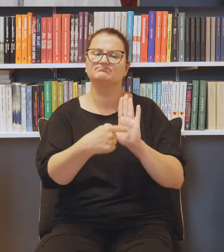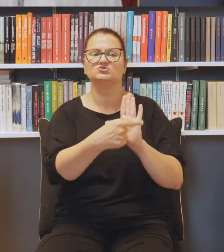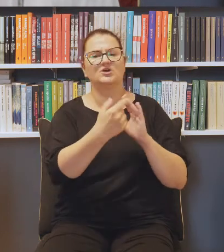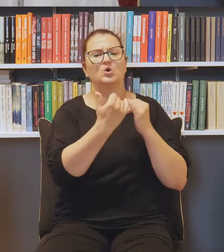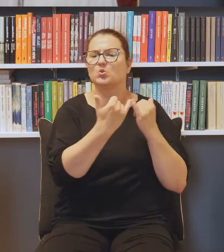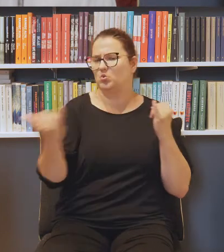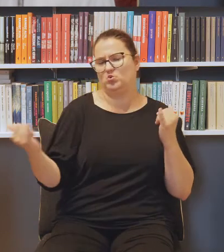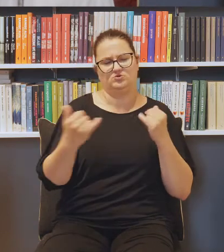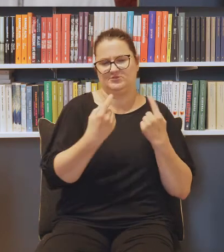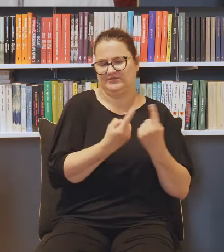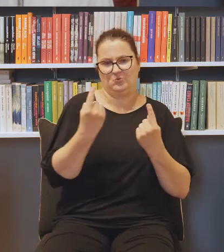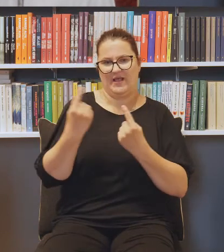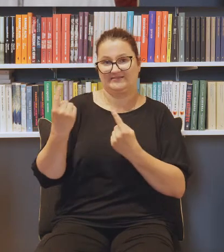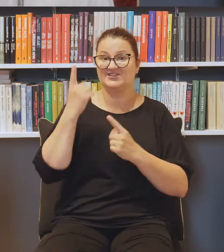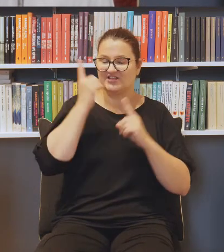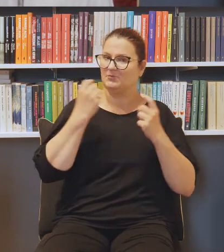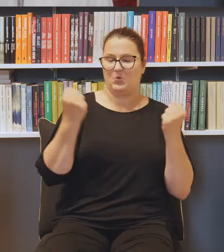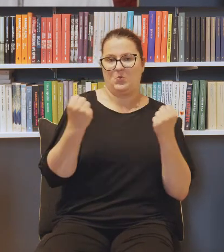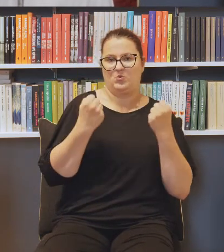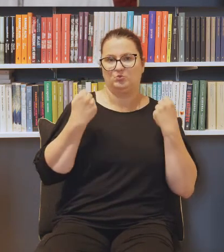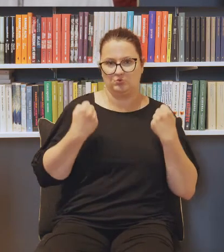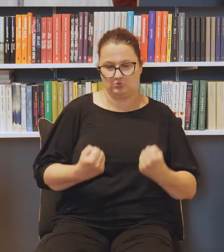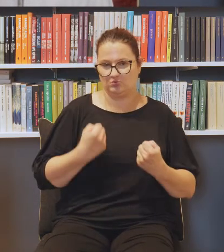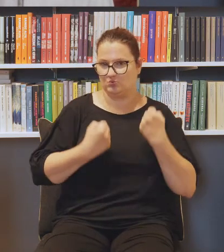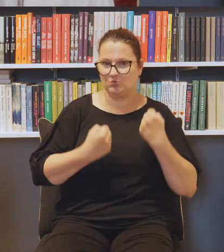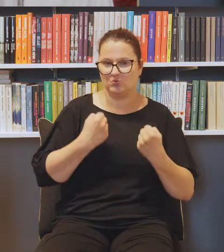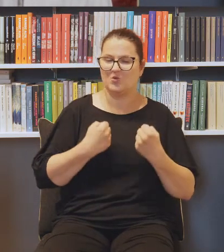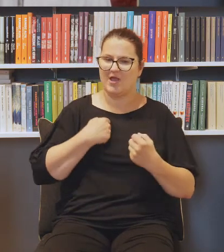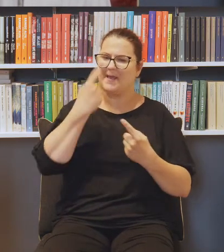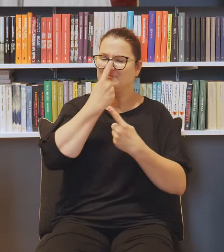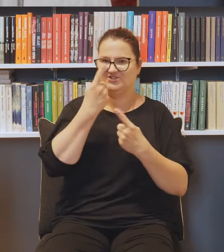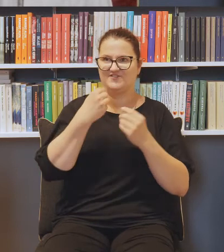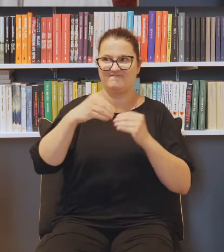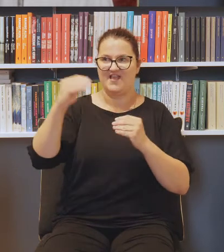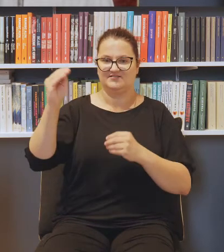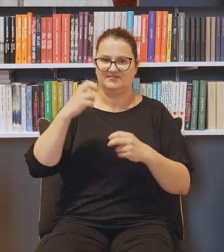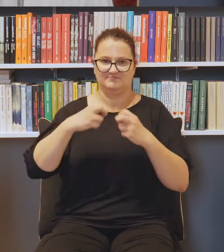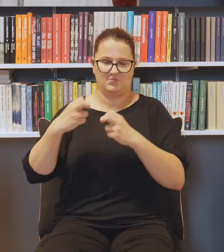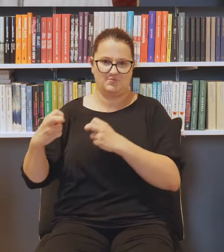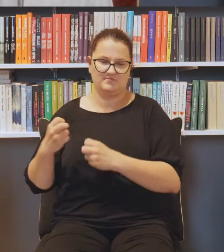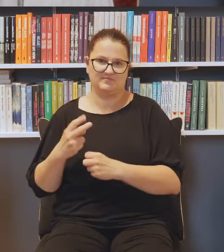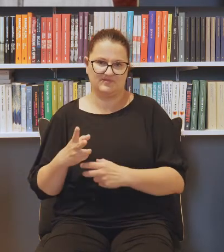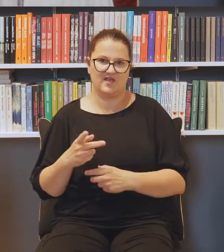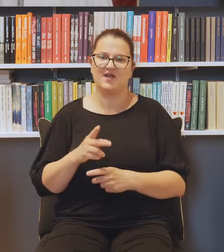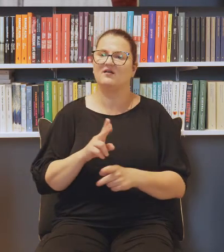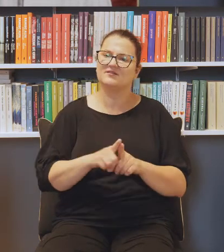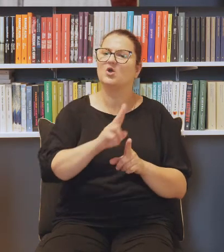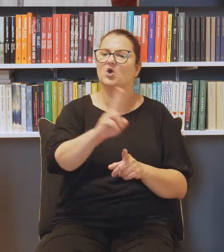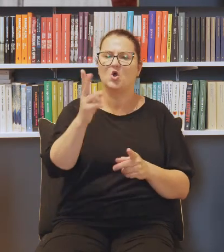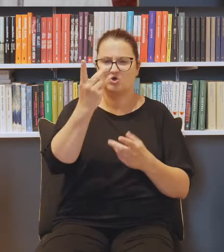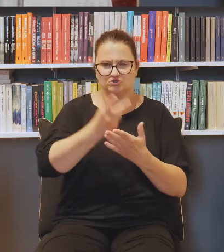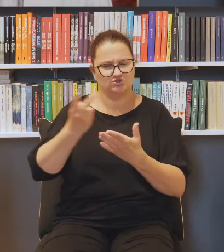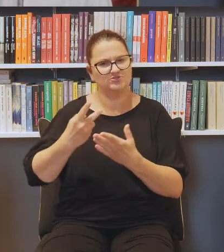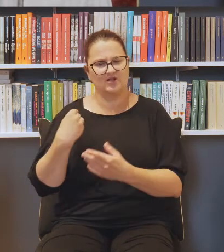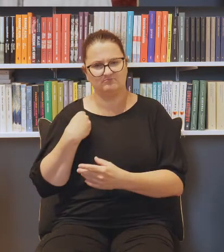sytuacje i czasami jest dużo trudniej i myślę, że brakuje jest tego coraz więcej, myślę, i szczególnie wśród osób czytających, ale brakuje nam